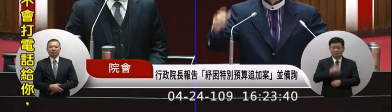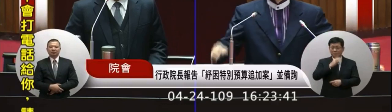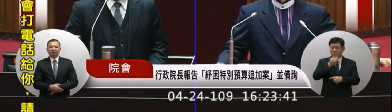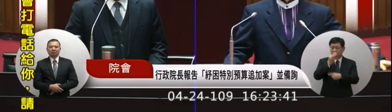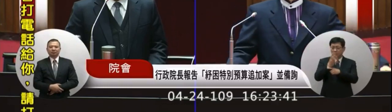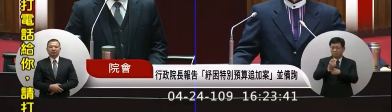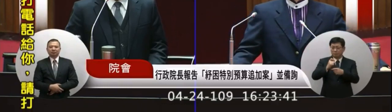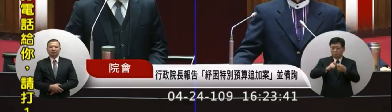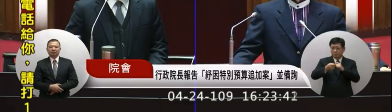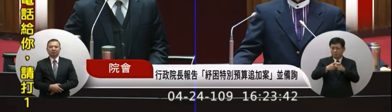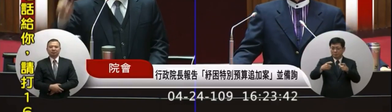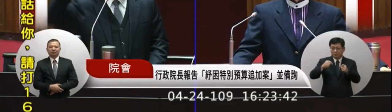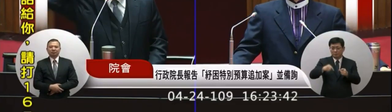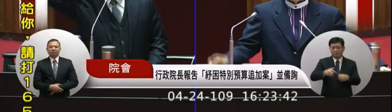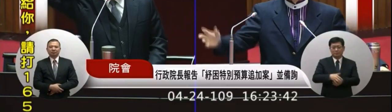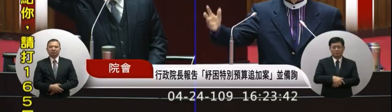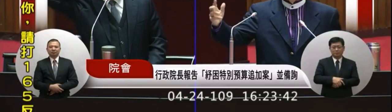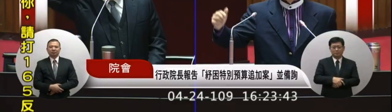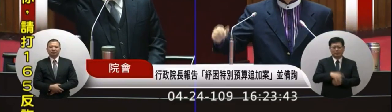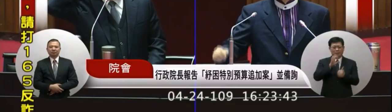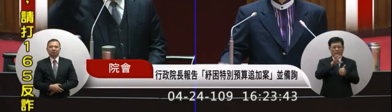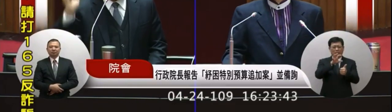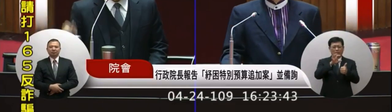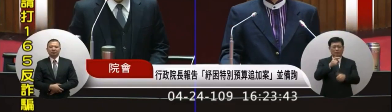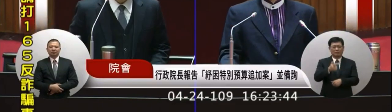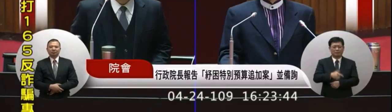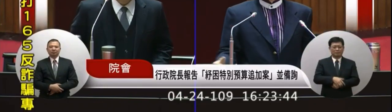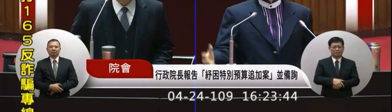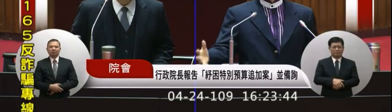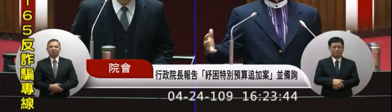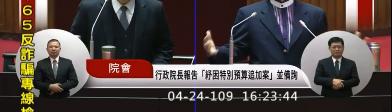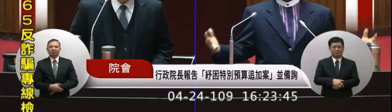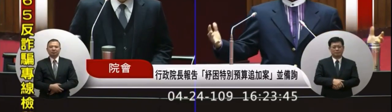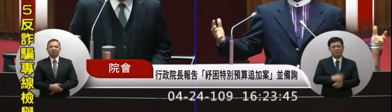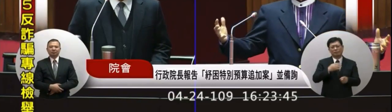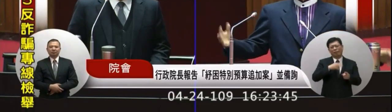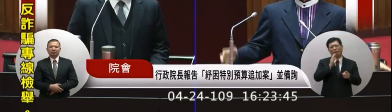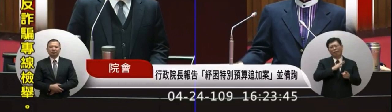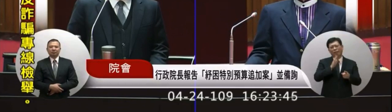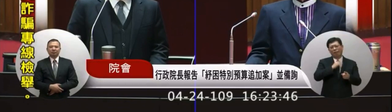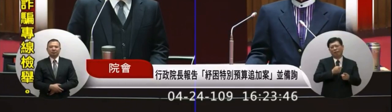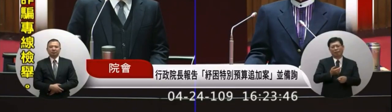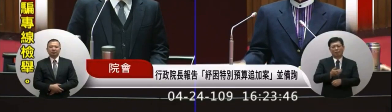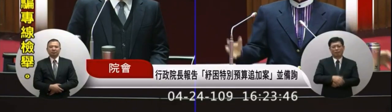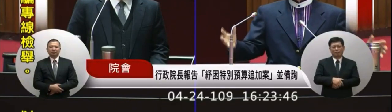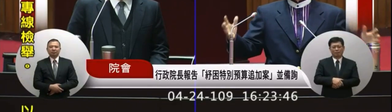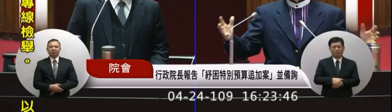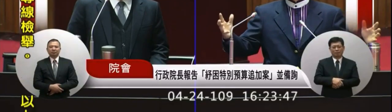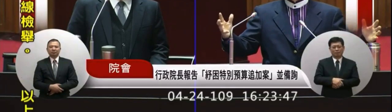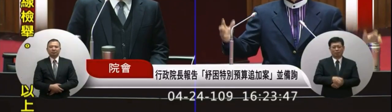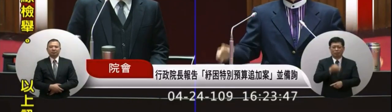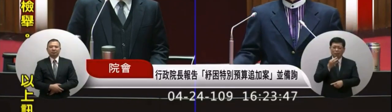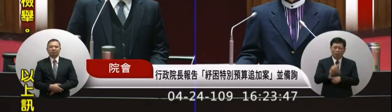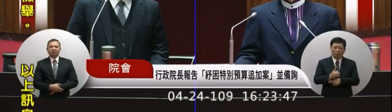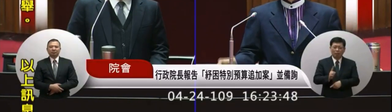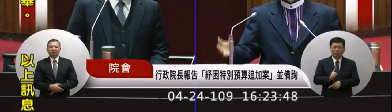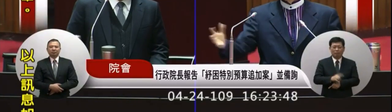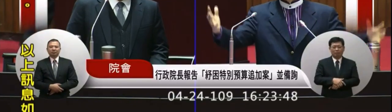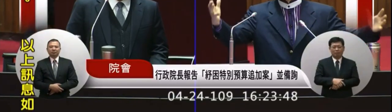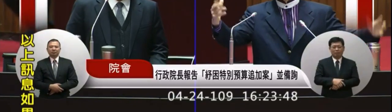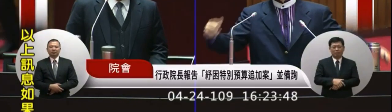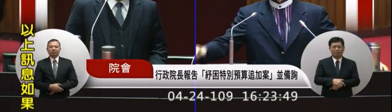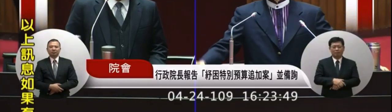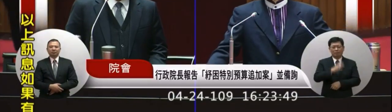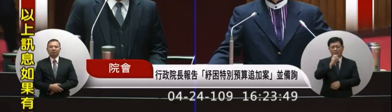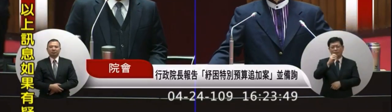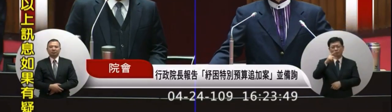券，被人家骂翻天了、一点都不酷。苦碰券、其实就是